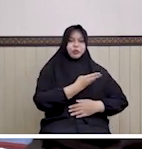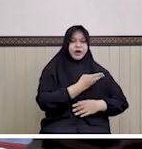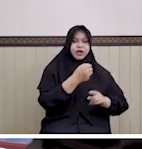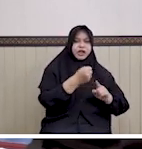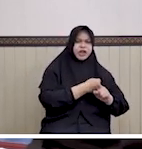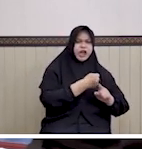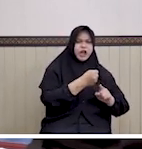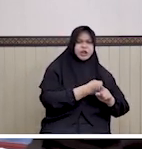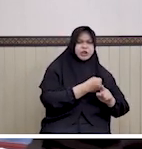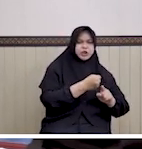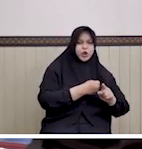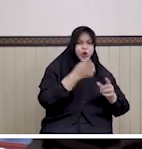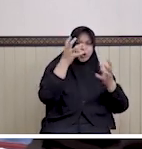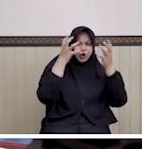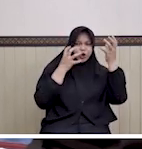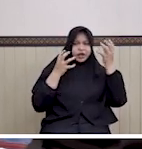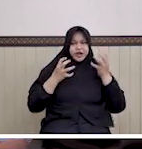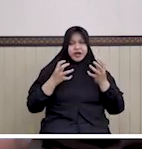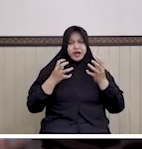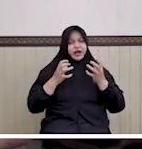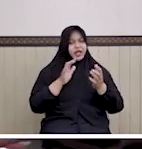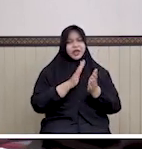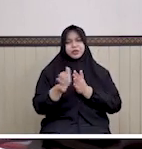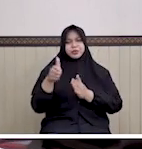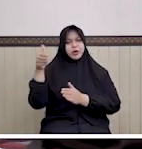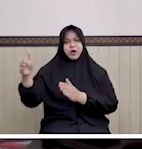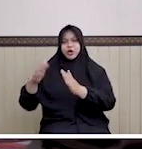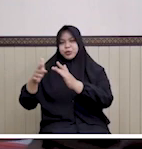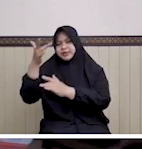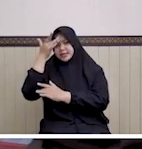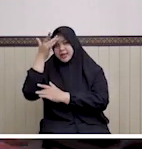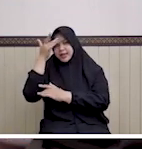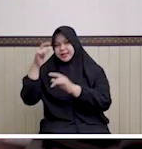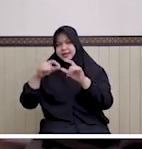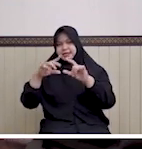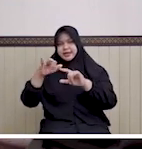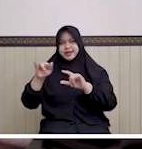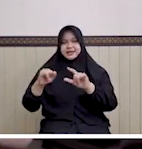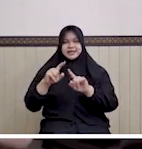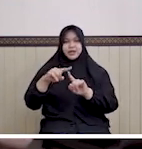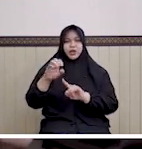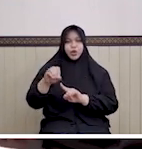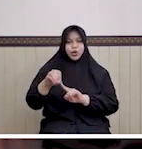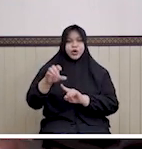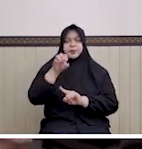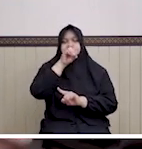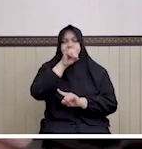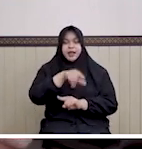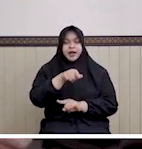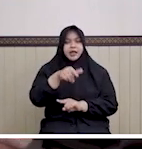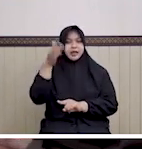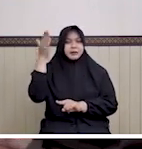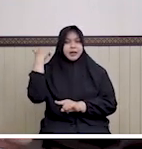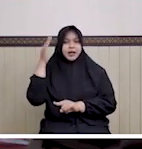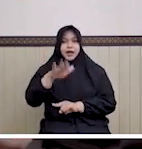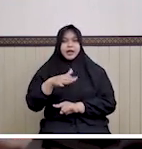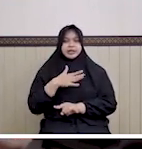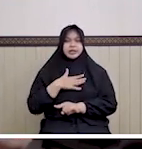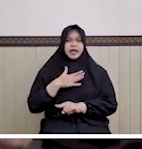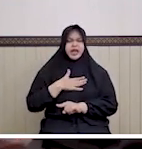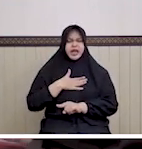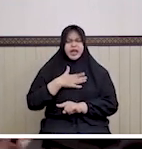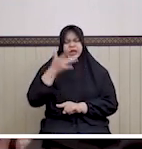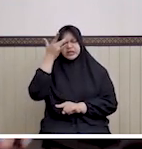tadi cukup langsung dibawa ke rumah sakit Sardjito disampaikan bahwa Bu ini kemarin anak saya mengalami